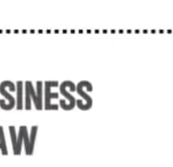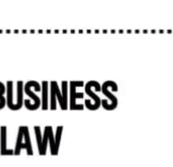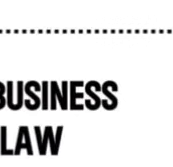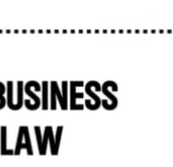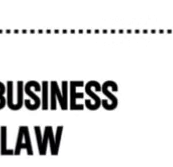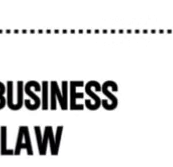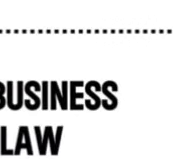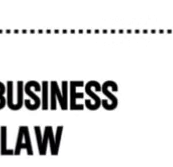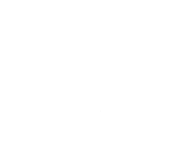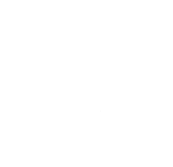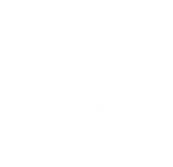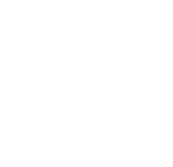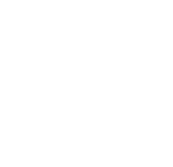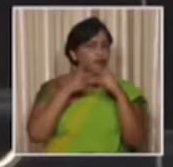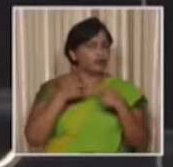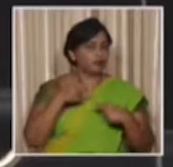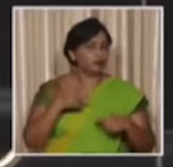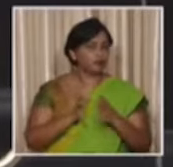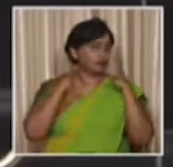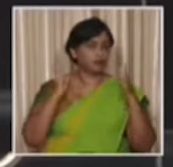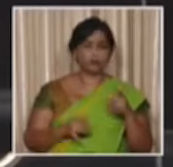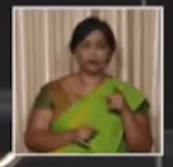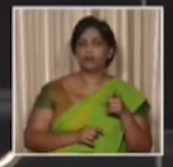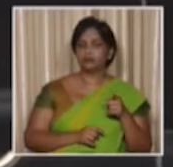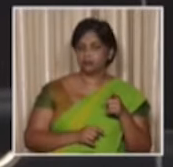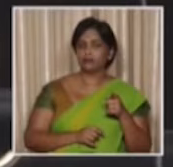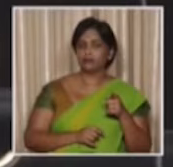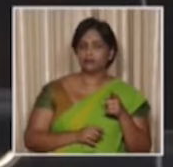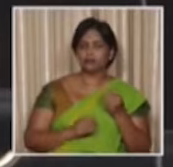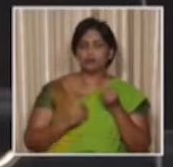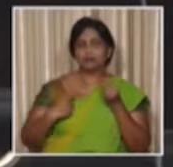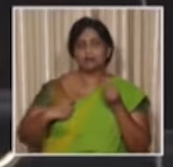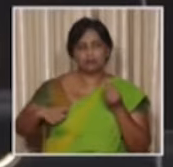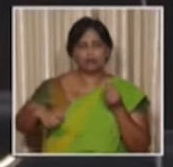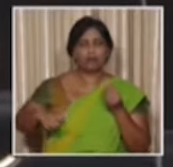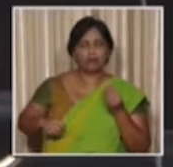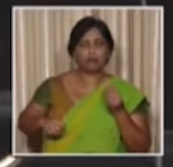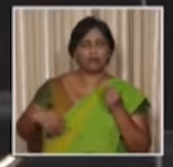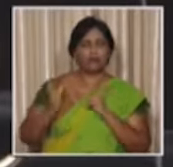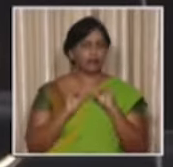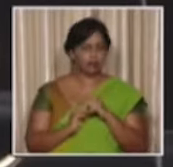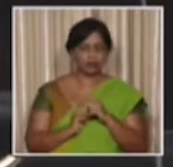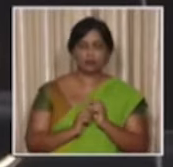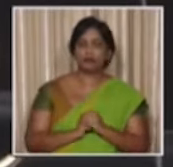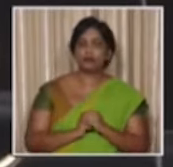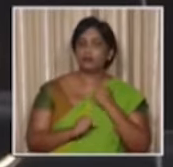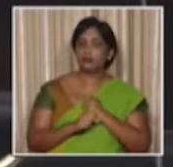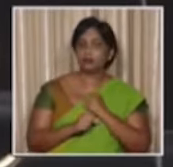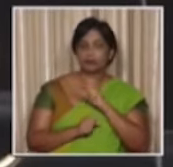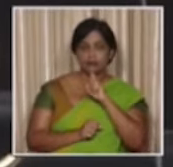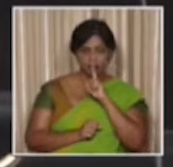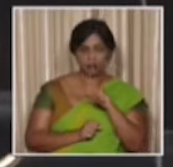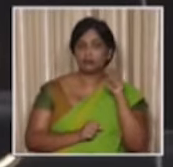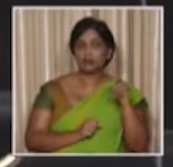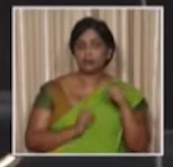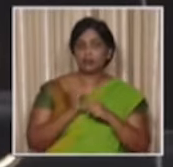in Sri Lanka. Register now for the next intake. අනකට ඉතාමත්ම සුළු ප්‍රමාණයක් තමයි වැට් එකෙන් නිදහස් වෙන්නේ. රජය කියන්නේ